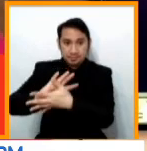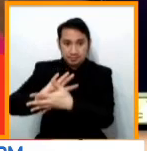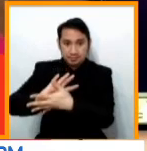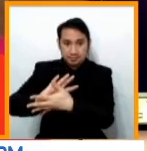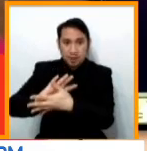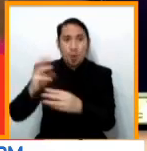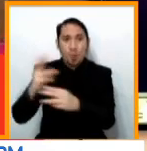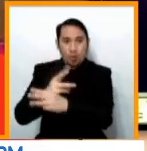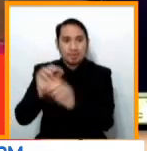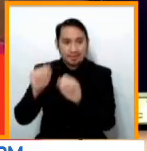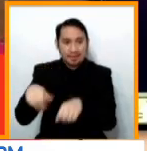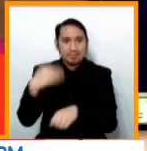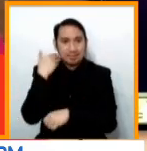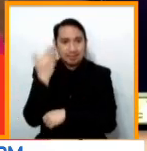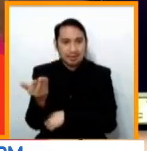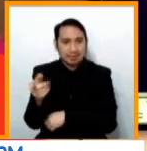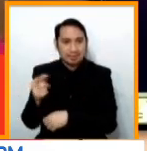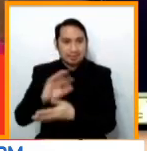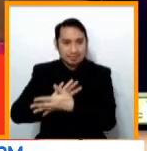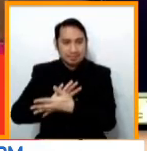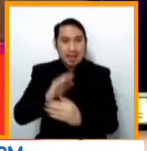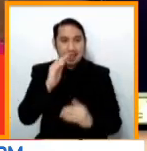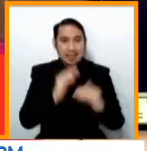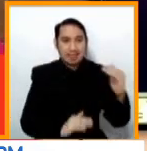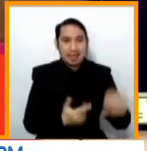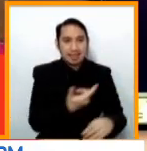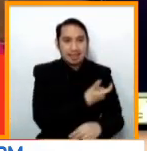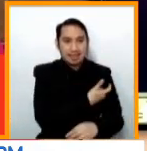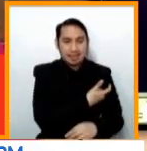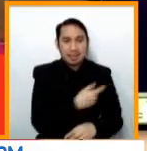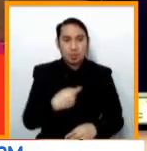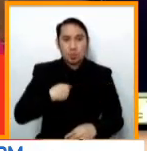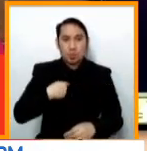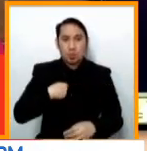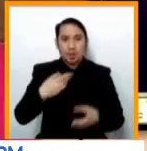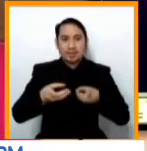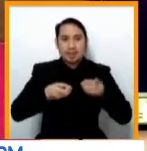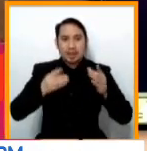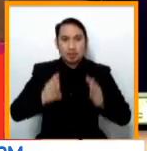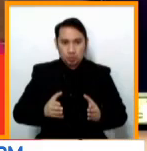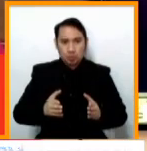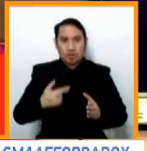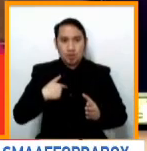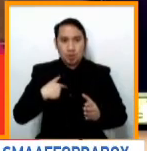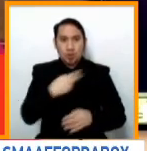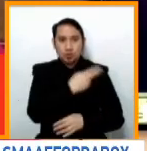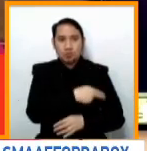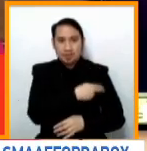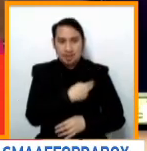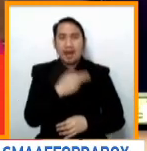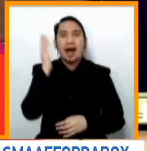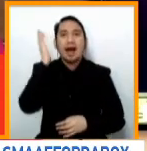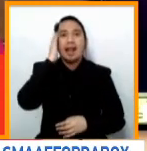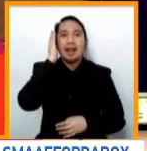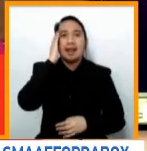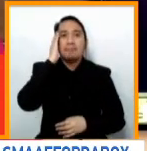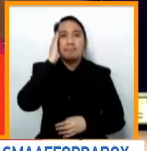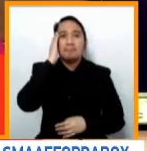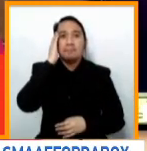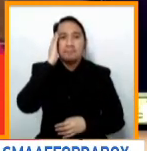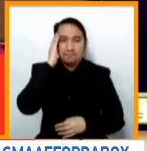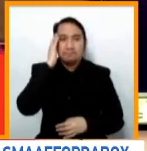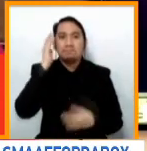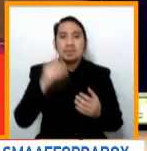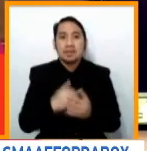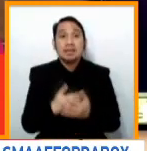sa bakuna. No? Bilang director ng malaking ospital, kitang-kita po namin yan na nangyayari. At ang datos